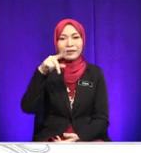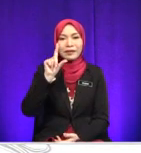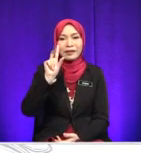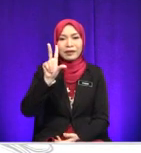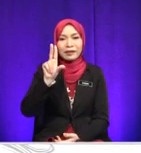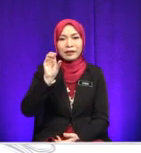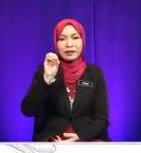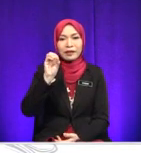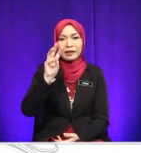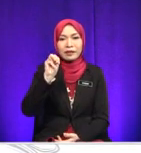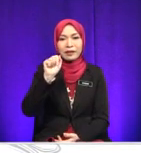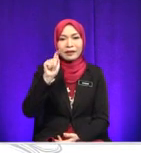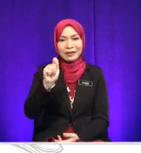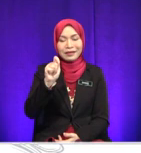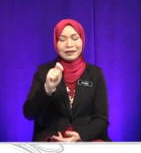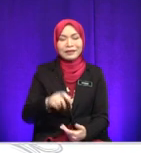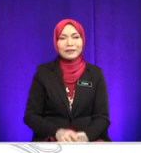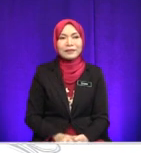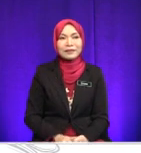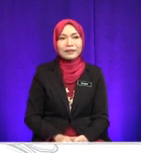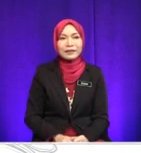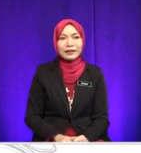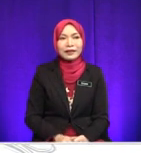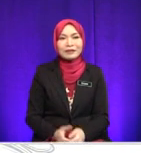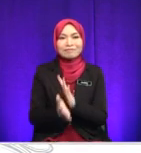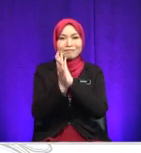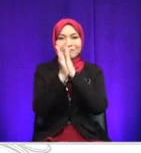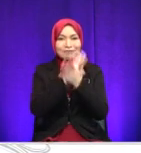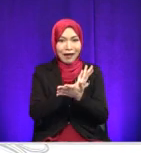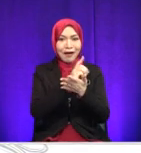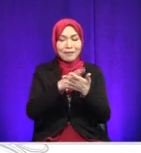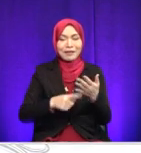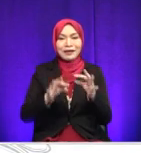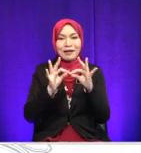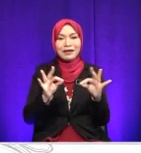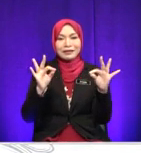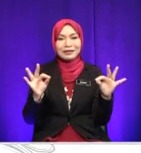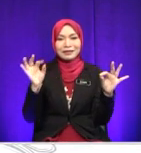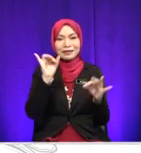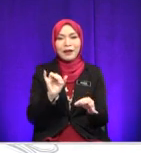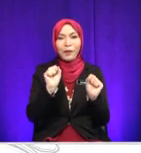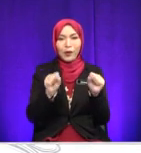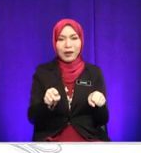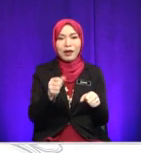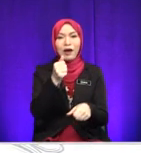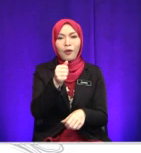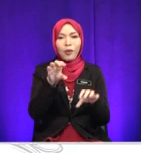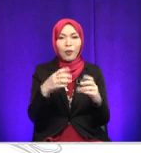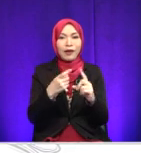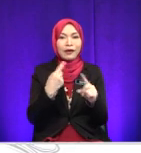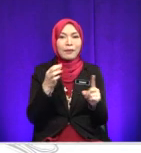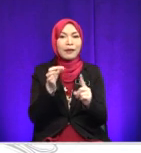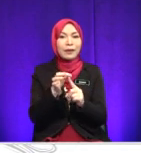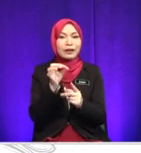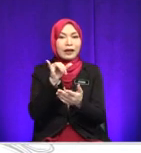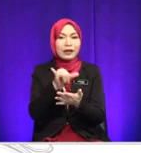kan suruh bina ayat, betul tak Haris? Haris bagi contoh ayat dia, Haris, boleh tak? Boleh. Silakan contoh Haris. Contoh ayat untuk